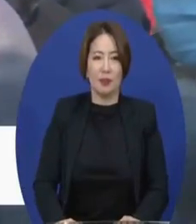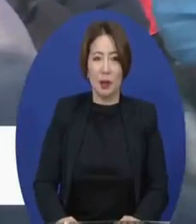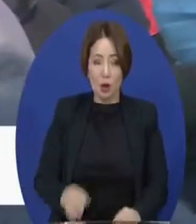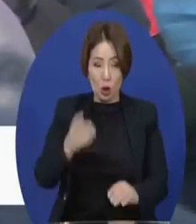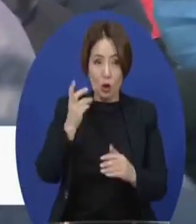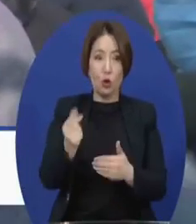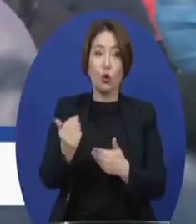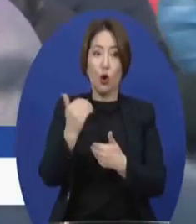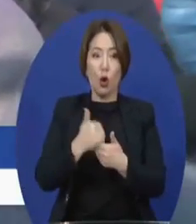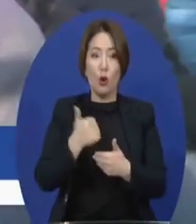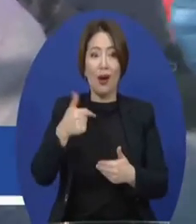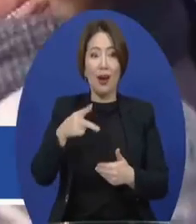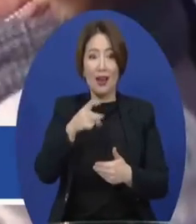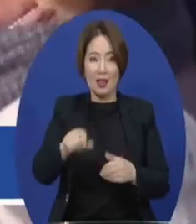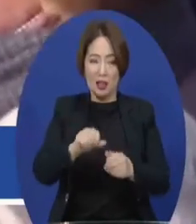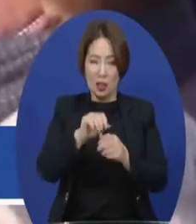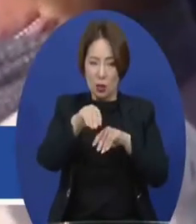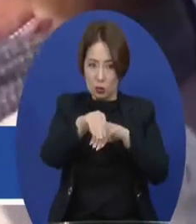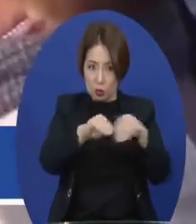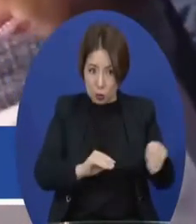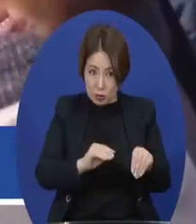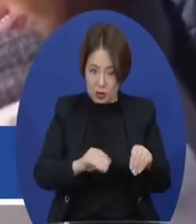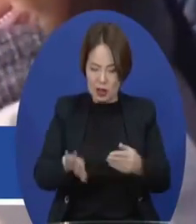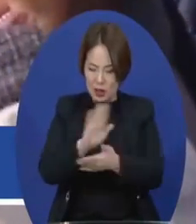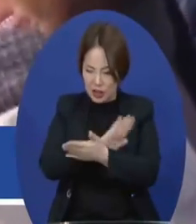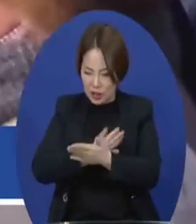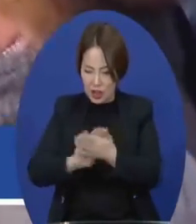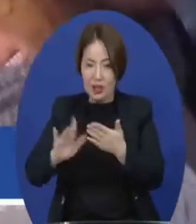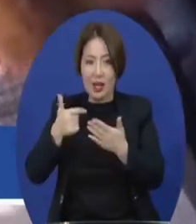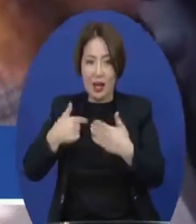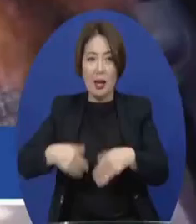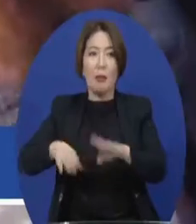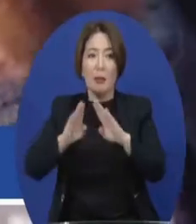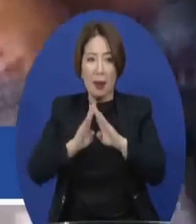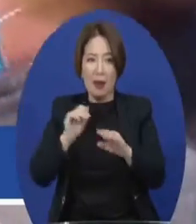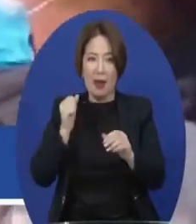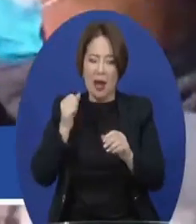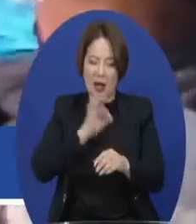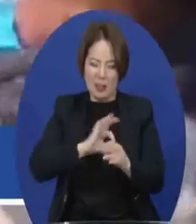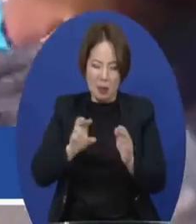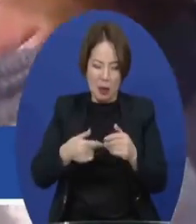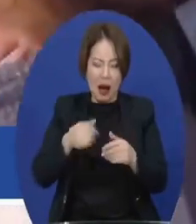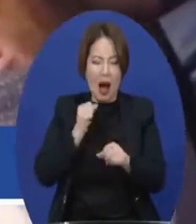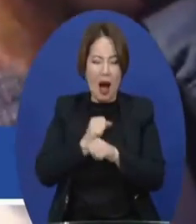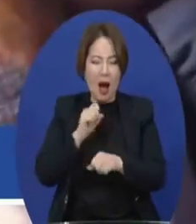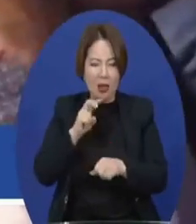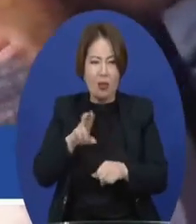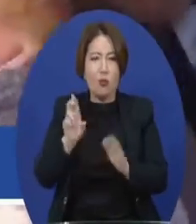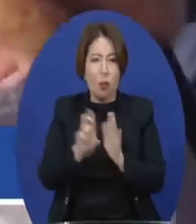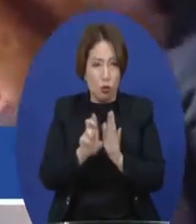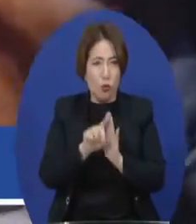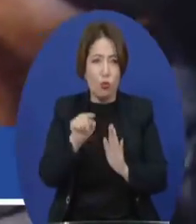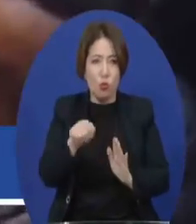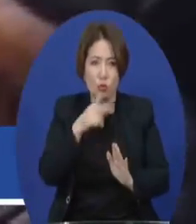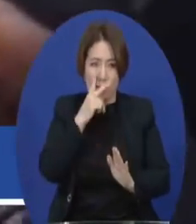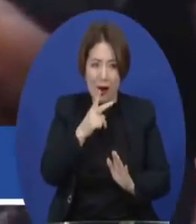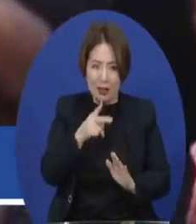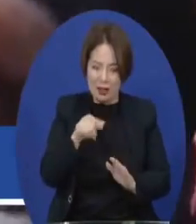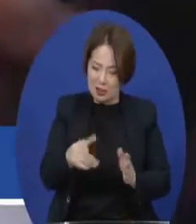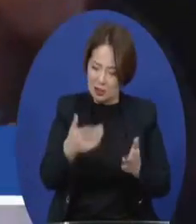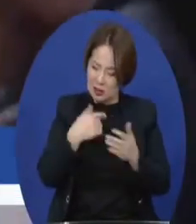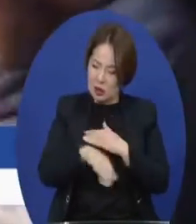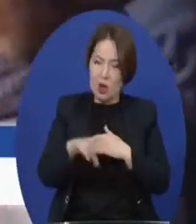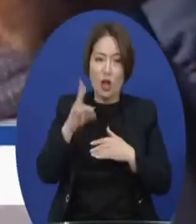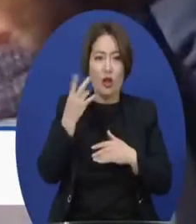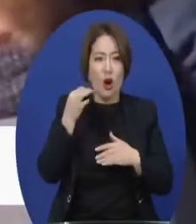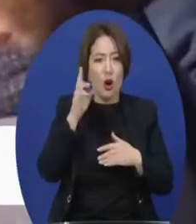цуцлах шинээр цоошнэр монголчуудад ашигтайгаар байгуулах ийм алтан боломж гэж би харж байна. А энэ дээр бол Нью-Йоркийн,